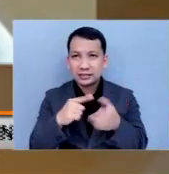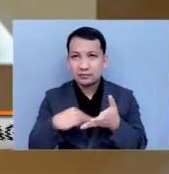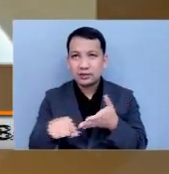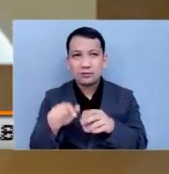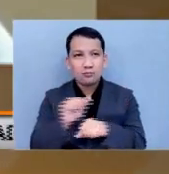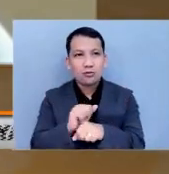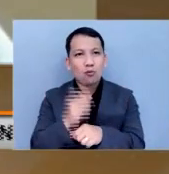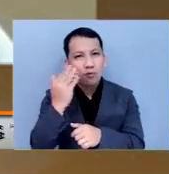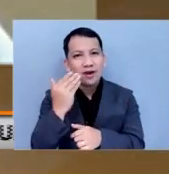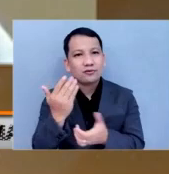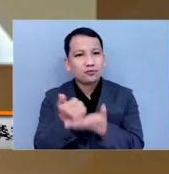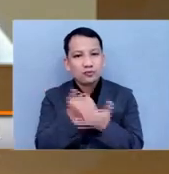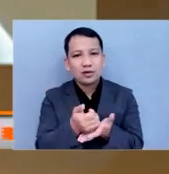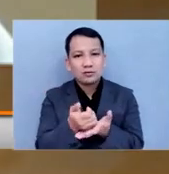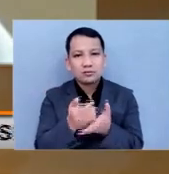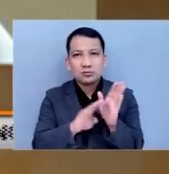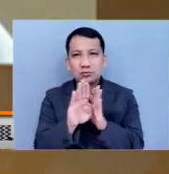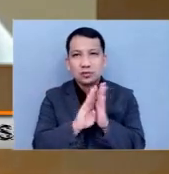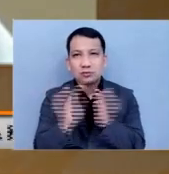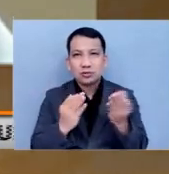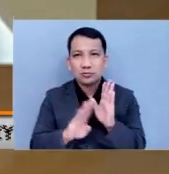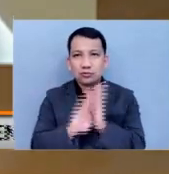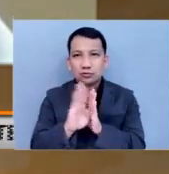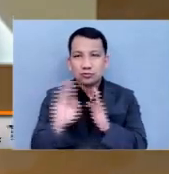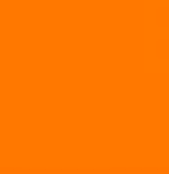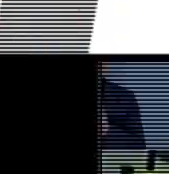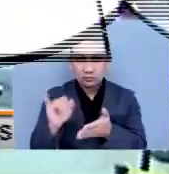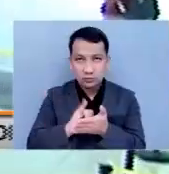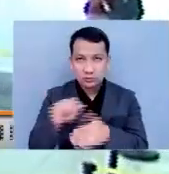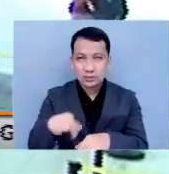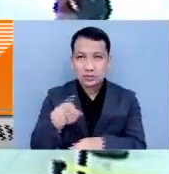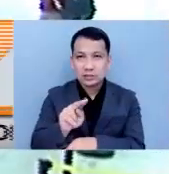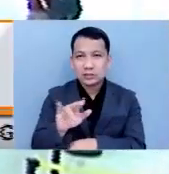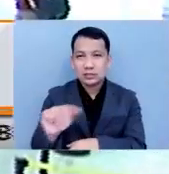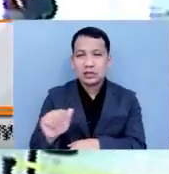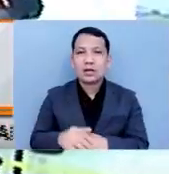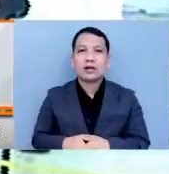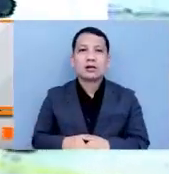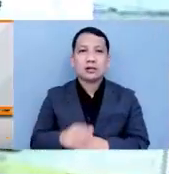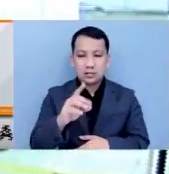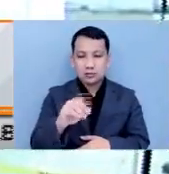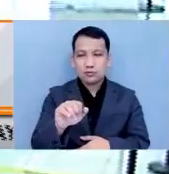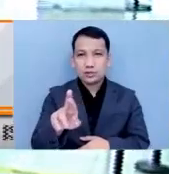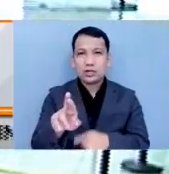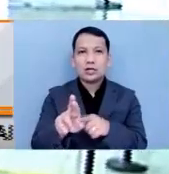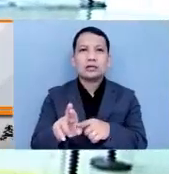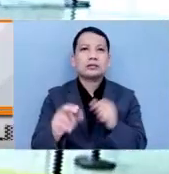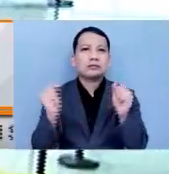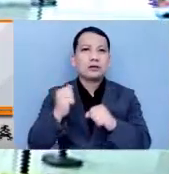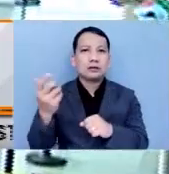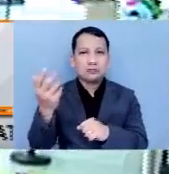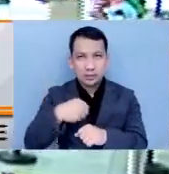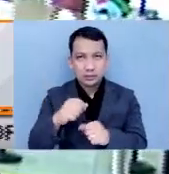facility to make its investments and improvements. Iginiit naman ng DOTR na maraming magandang